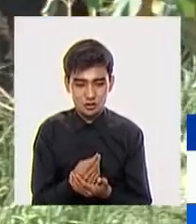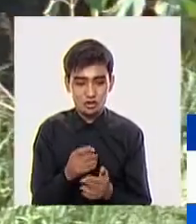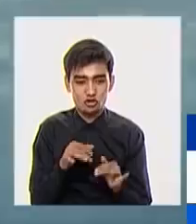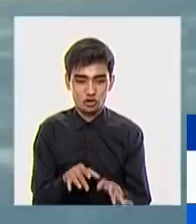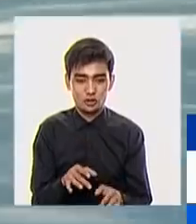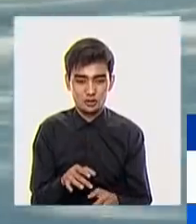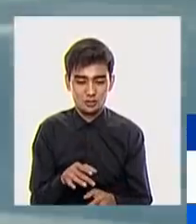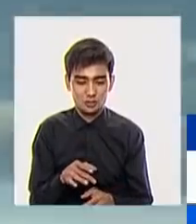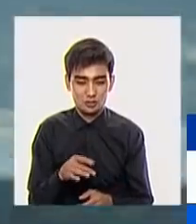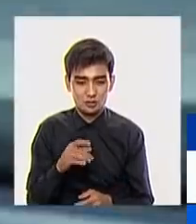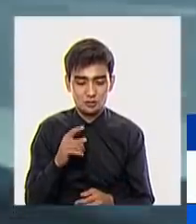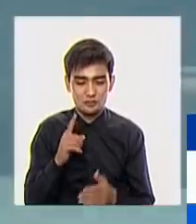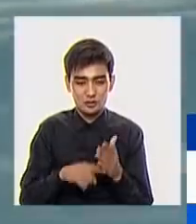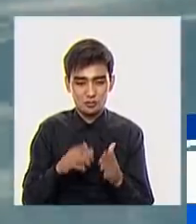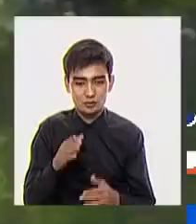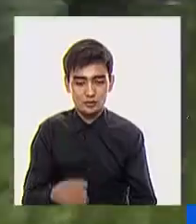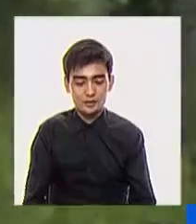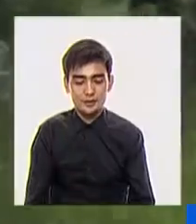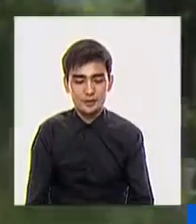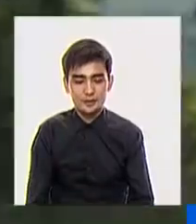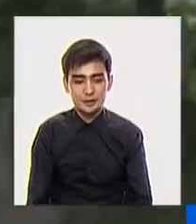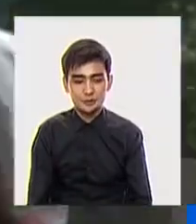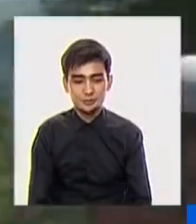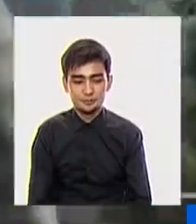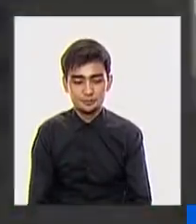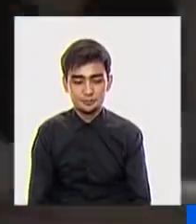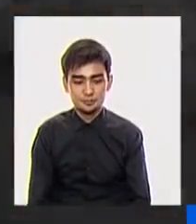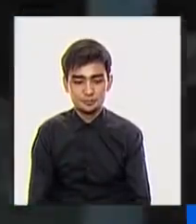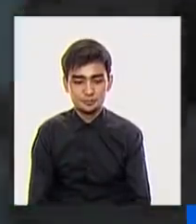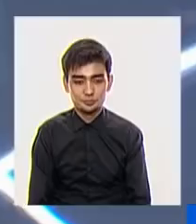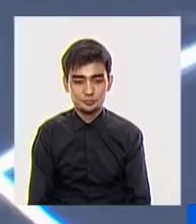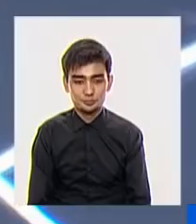решений. Индира Какимова, Информбюро, Восточно-Казахстанская область.